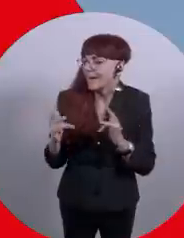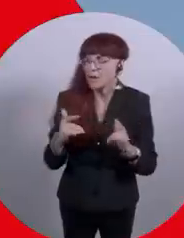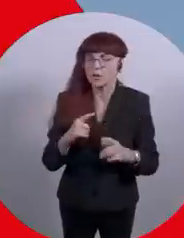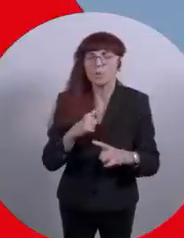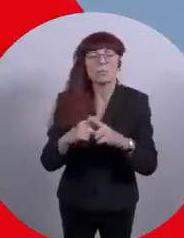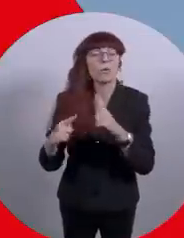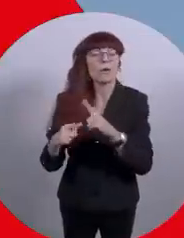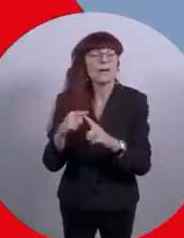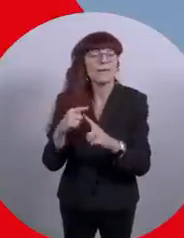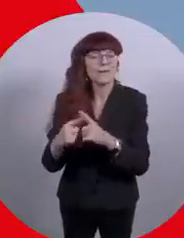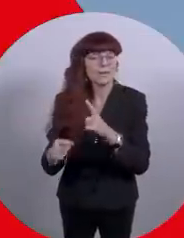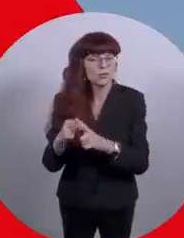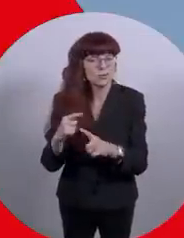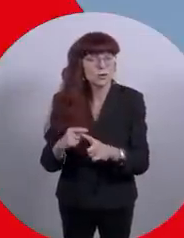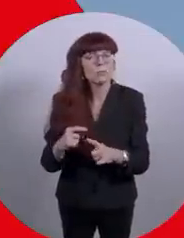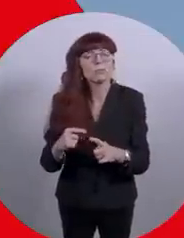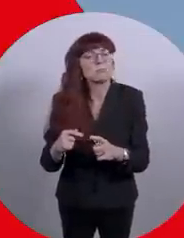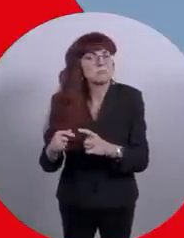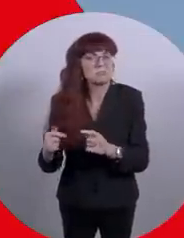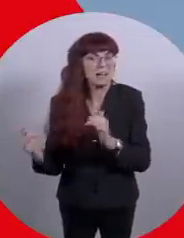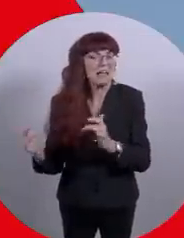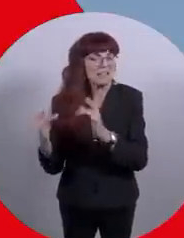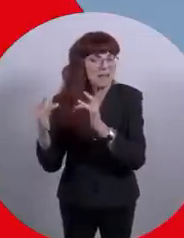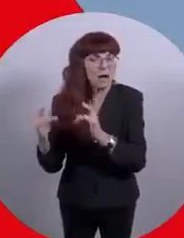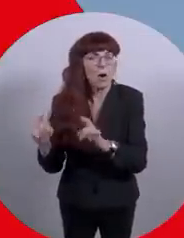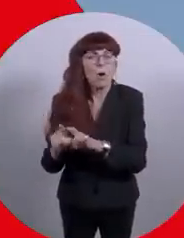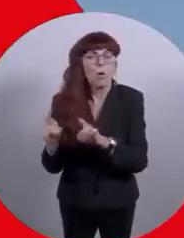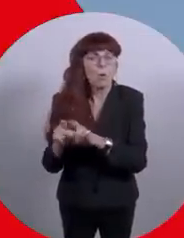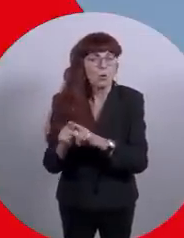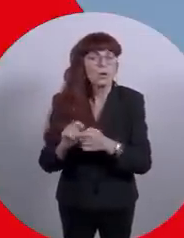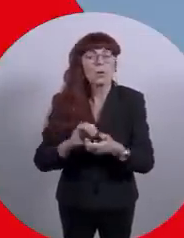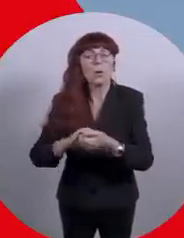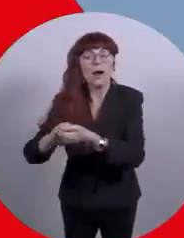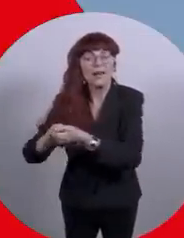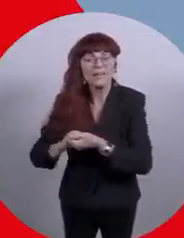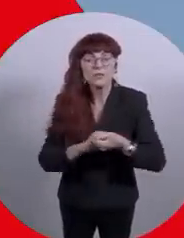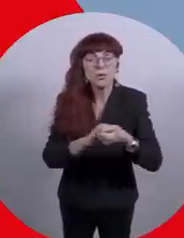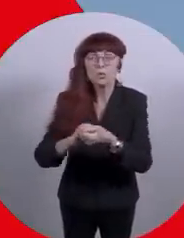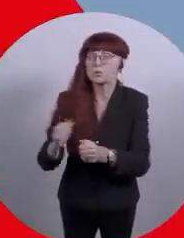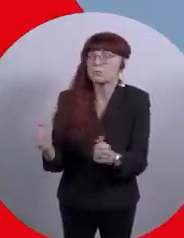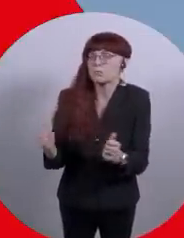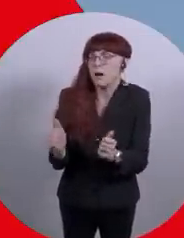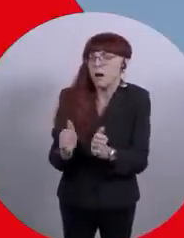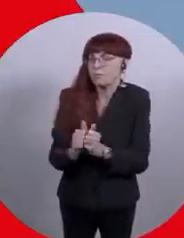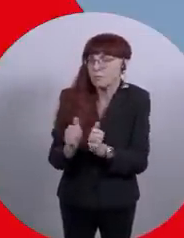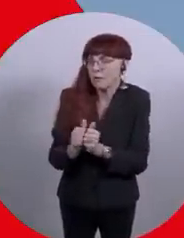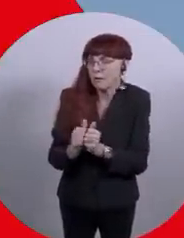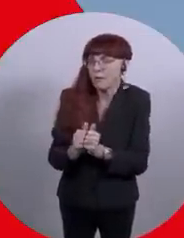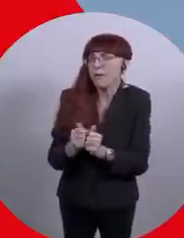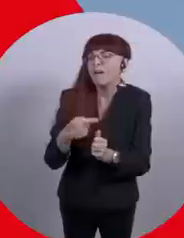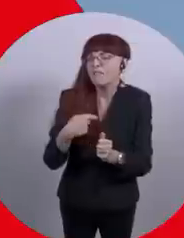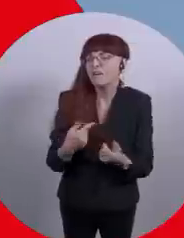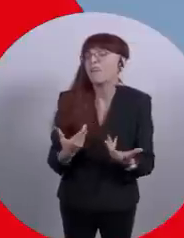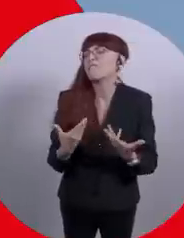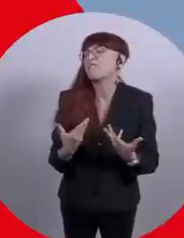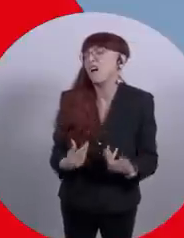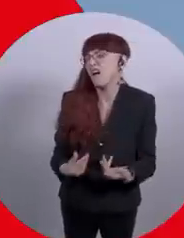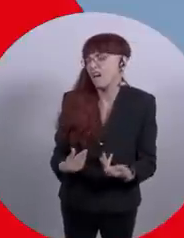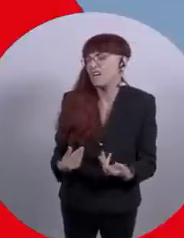möglicherweise Koalitionspartner unsere Inhalte auch umzusetzen und wenn